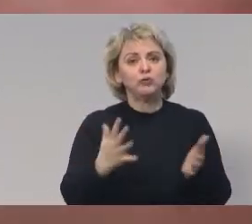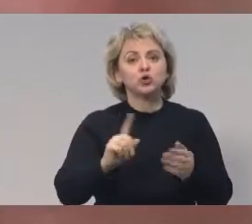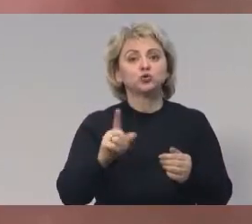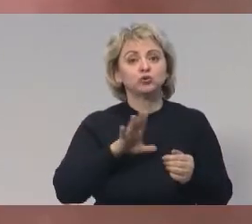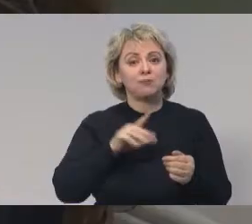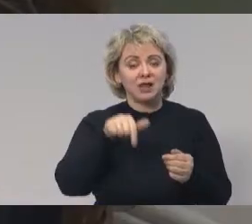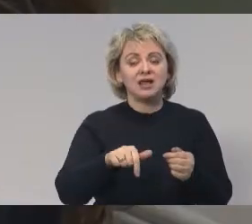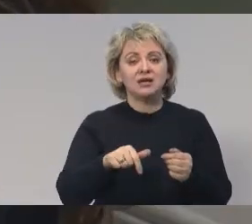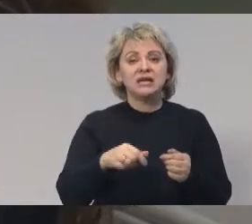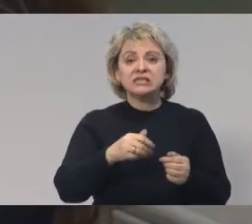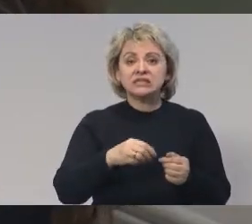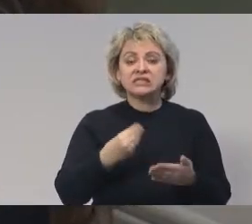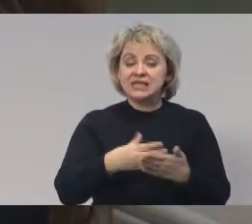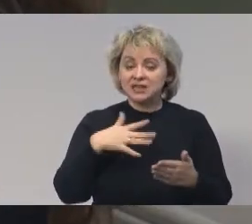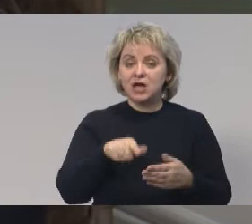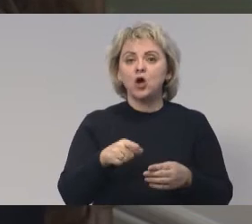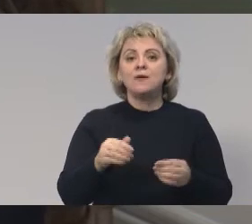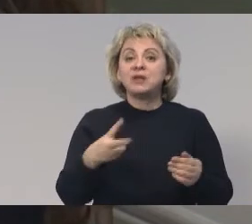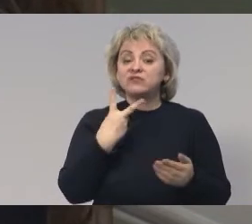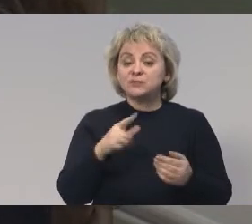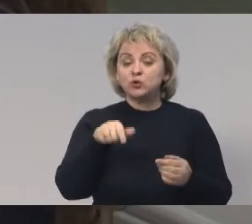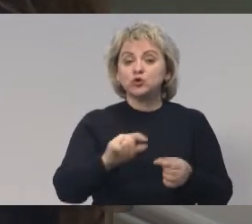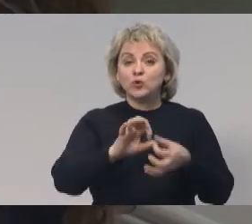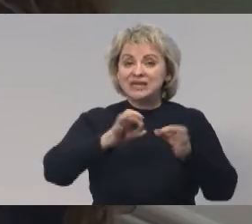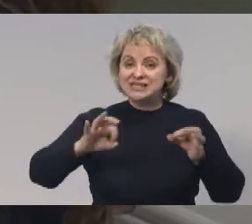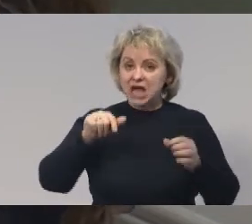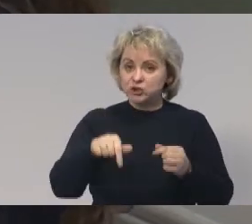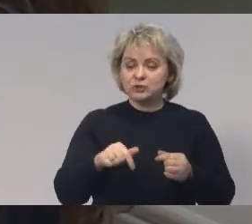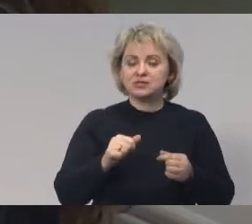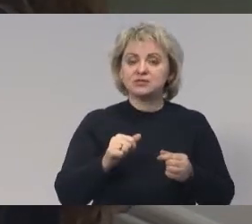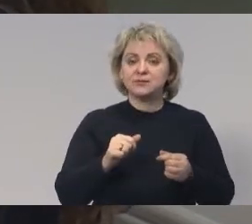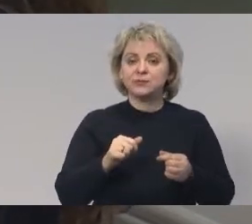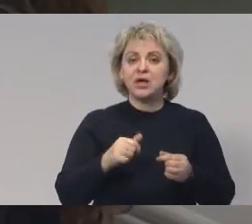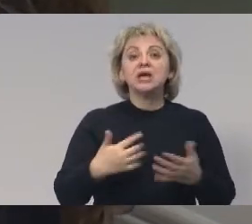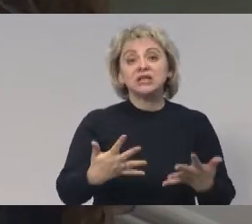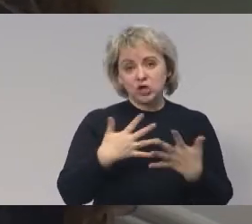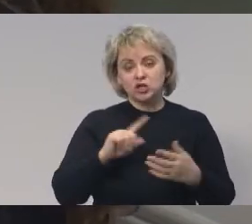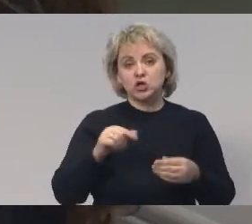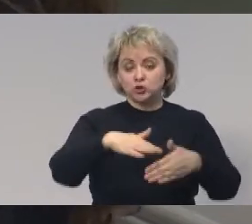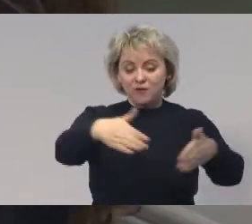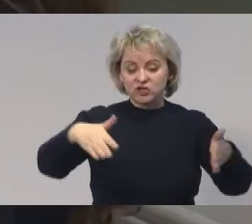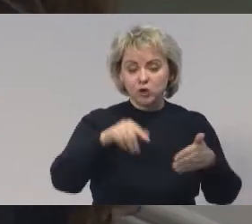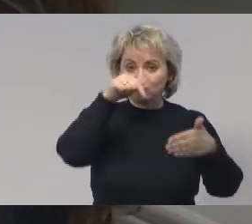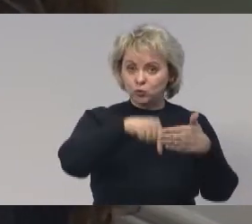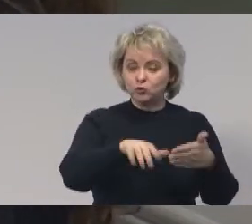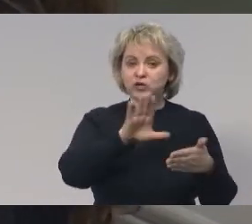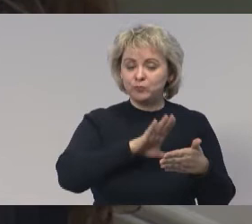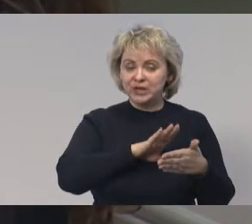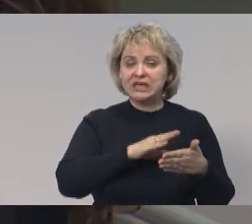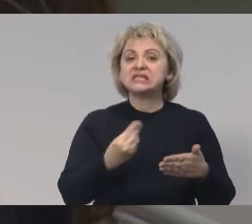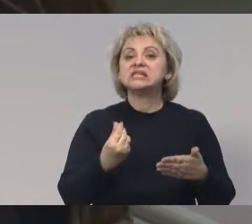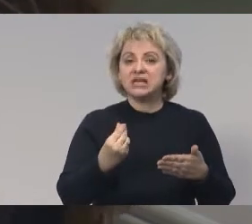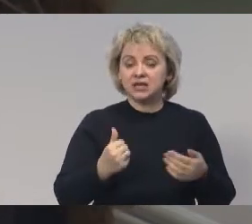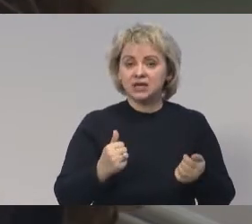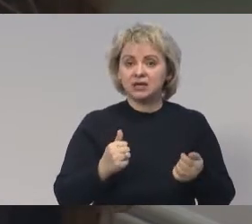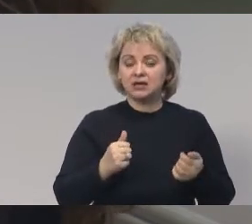было что. В силу такой вот ее миниатюрности и изящности, ну, ясно, что в шкатулке лежало, в общем, лежали